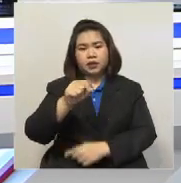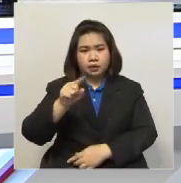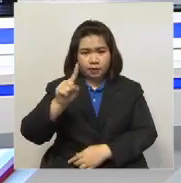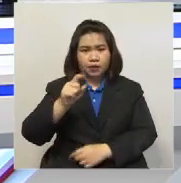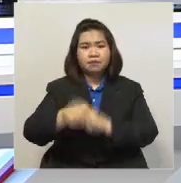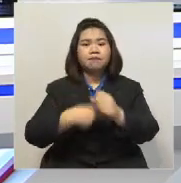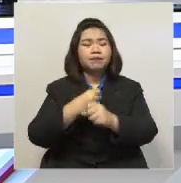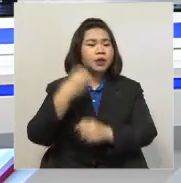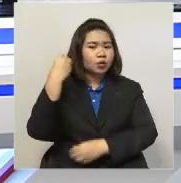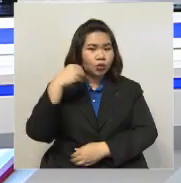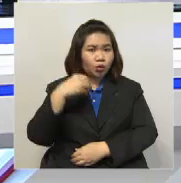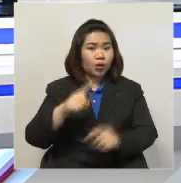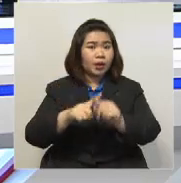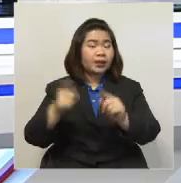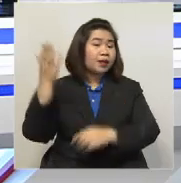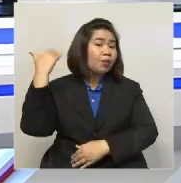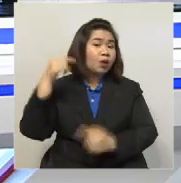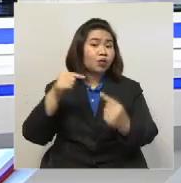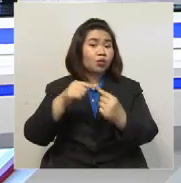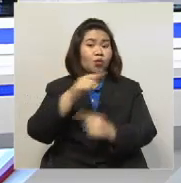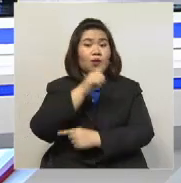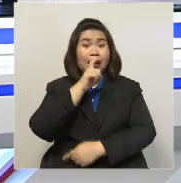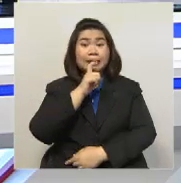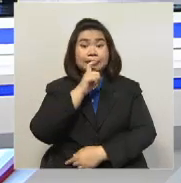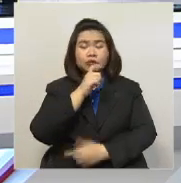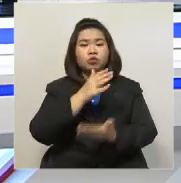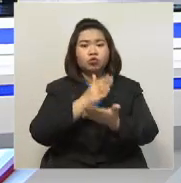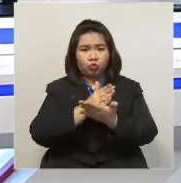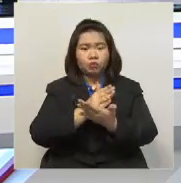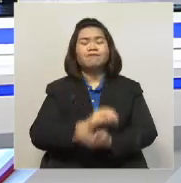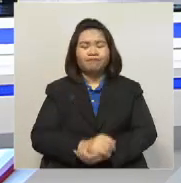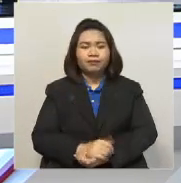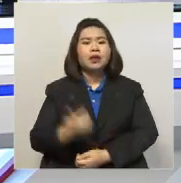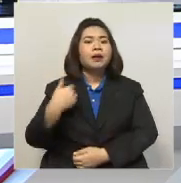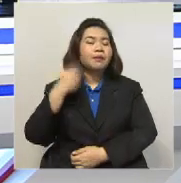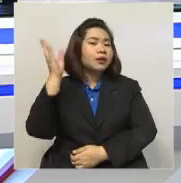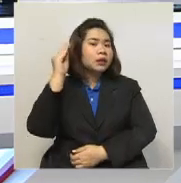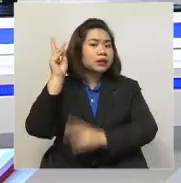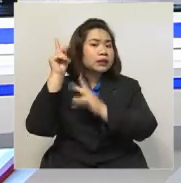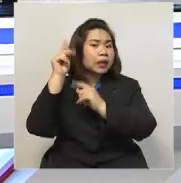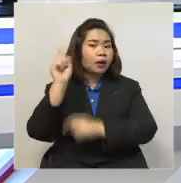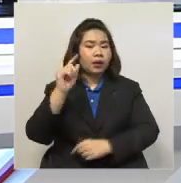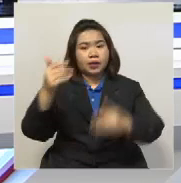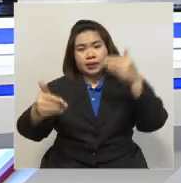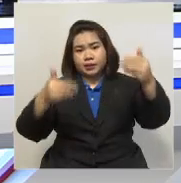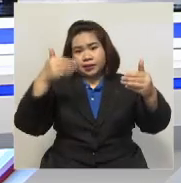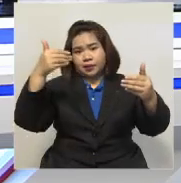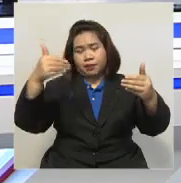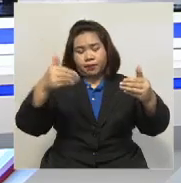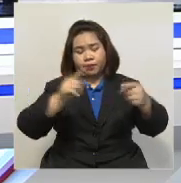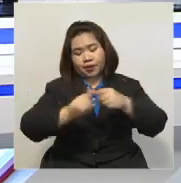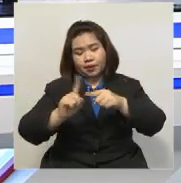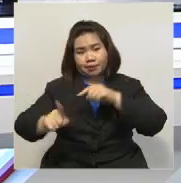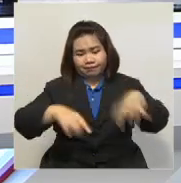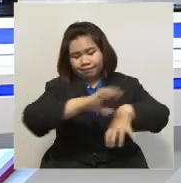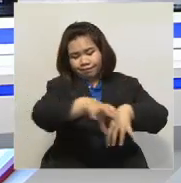ทุกๆปีแต่เนื่องจากว่าเมื่อวานนี้เนี่ยเป็นวันหยุดราชการในขณะเดียวกันคุณผู้ชมก็จะได้ยินข้อมูลข่าวสารว่าเมื่อวานมีการจัดกิจกรรมไปแล้วใน